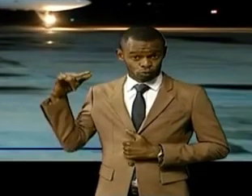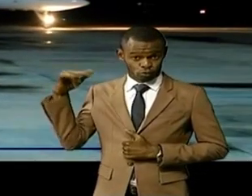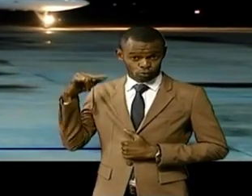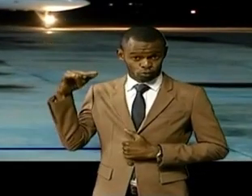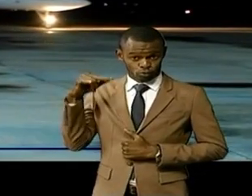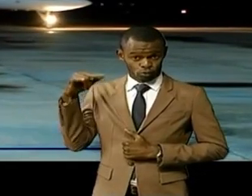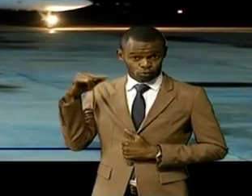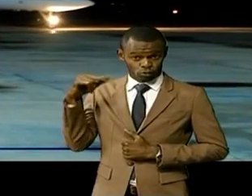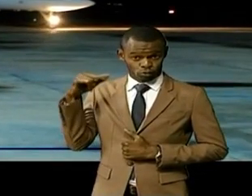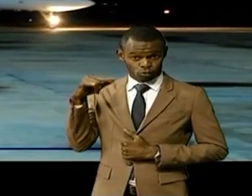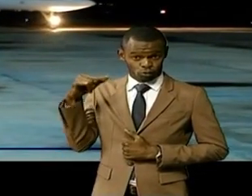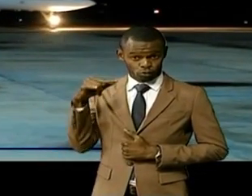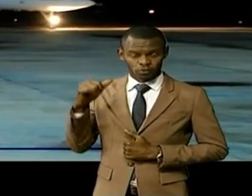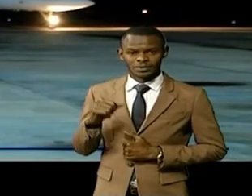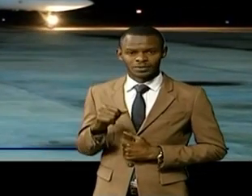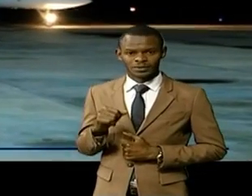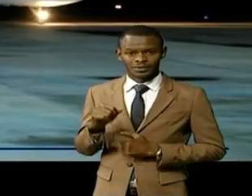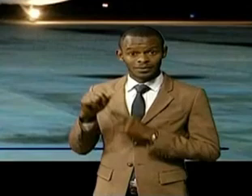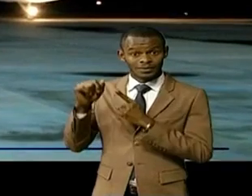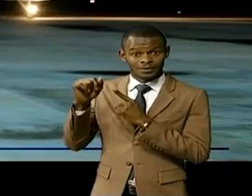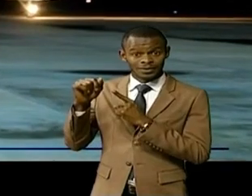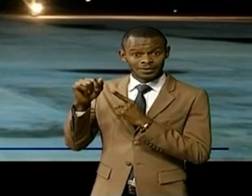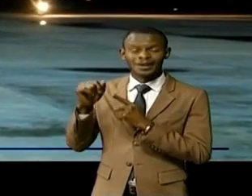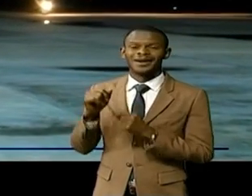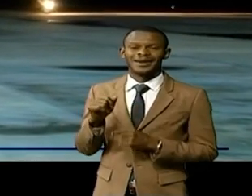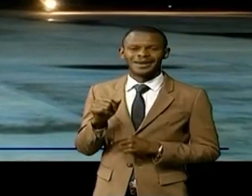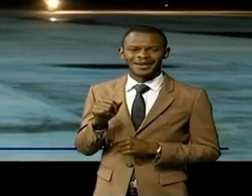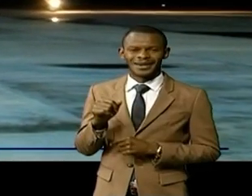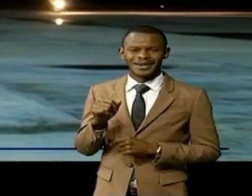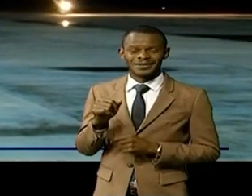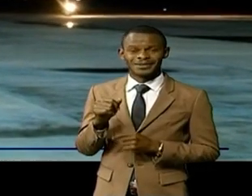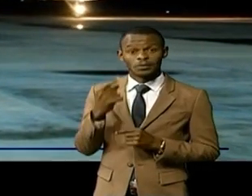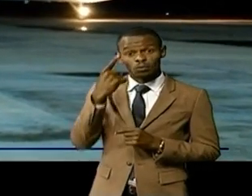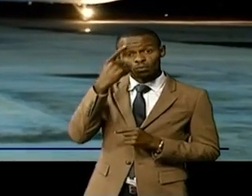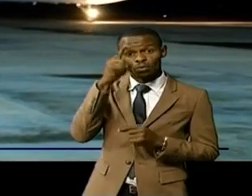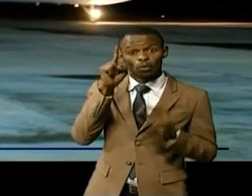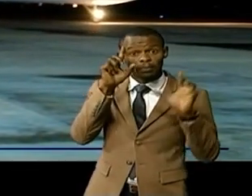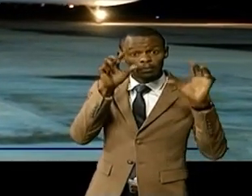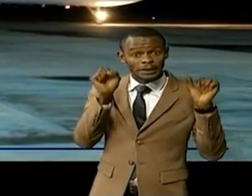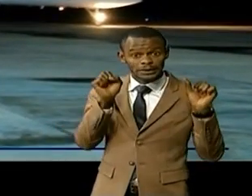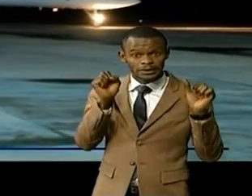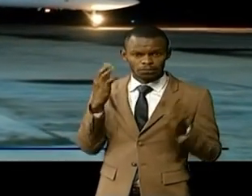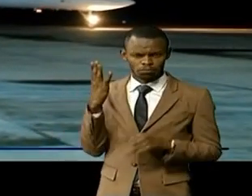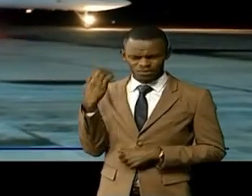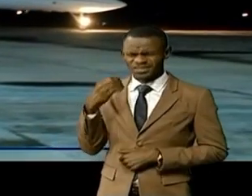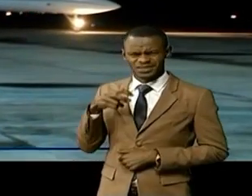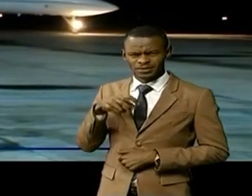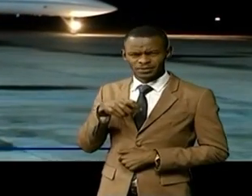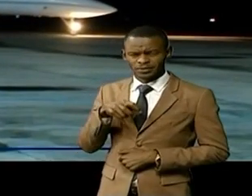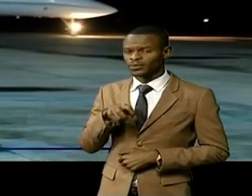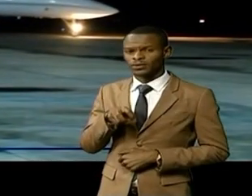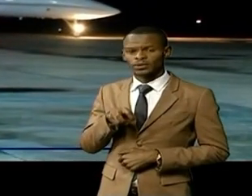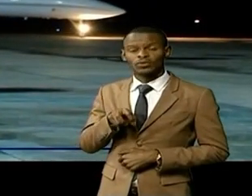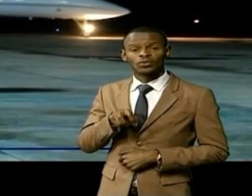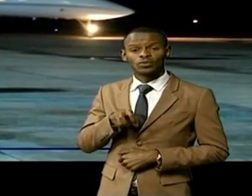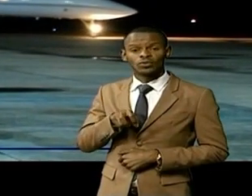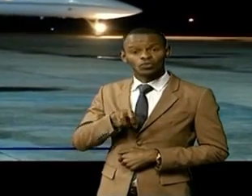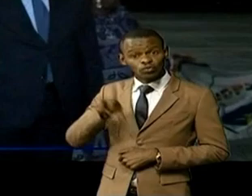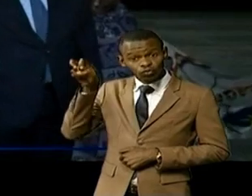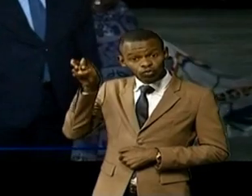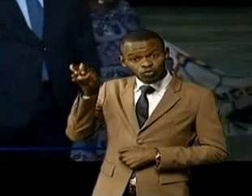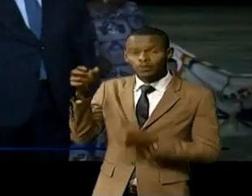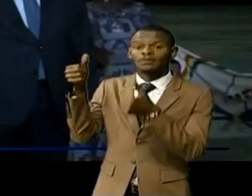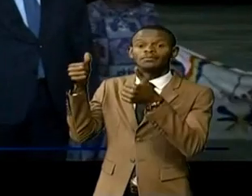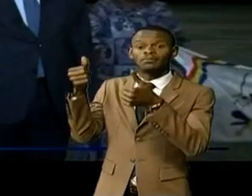Le Gulf Stream 4 battant pavillon congolais est de retour sur ses terres congolaises après près de 6 ans d'immobilisation forcée en